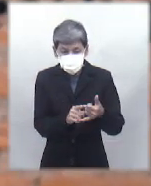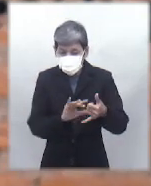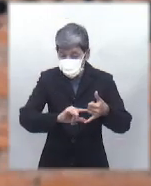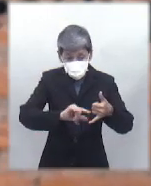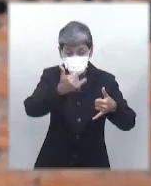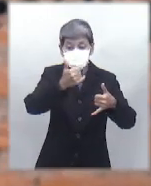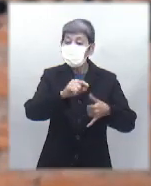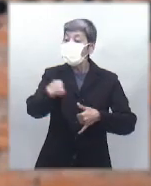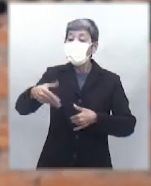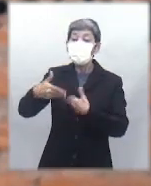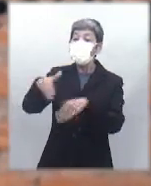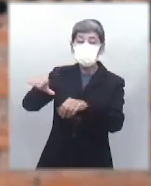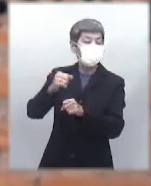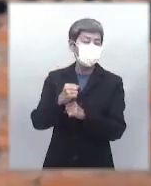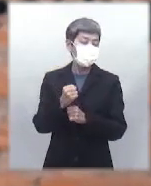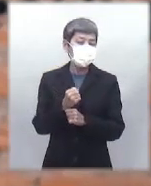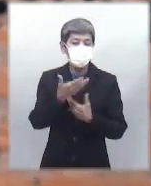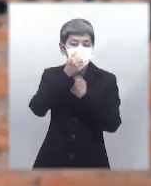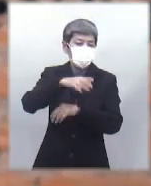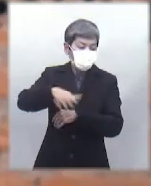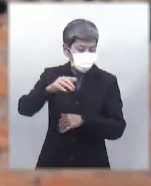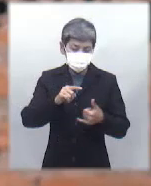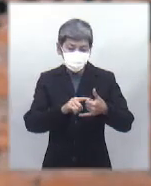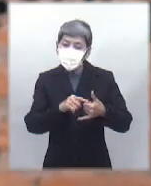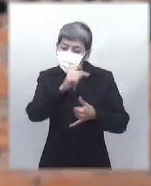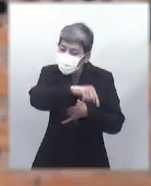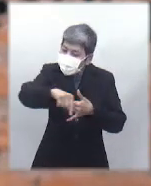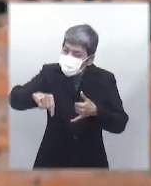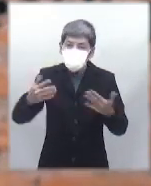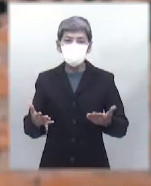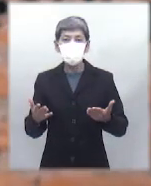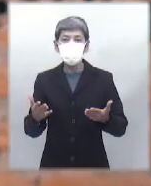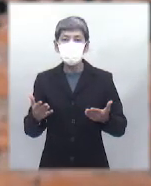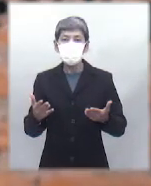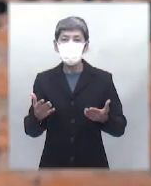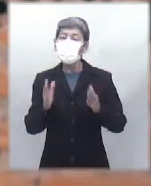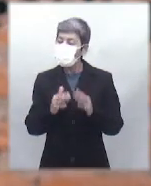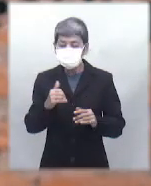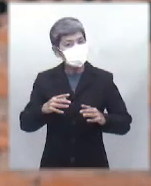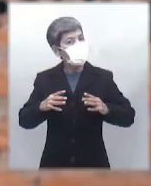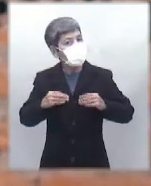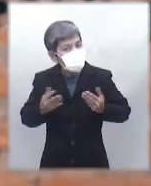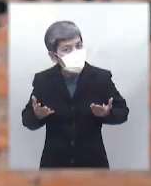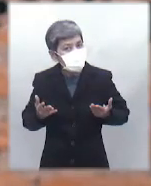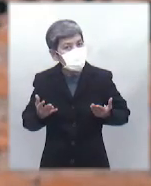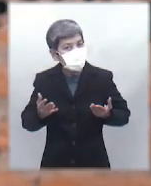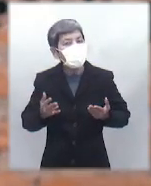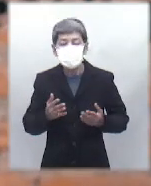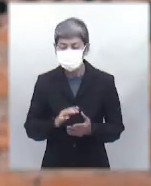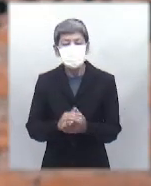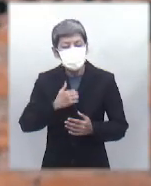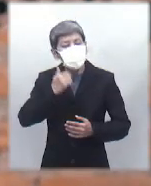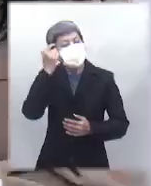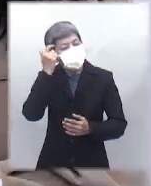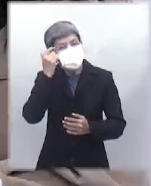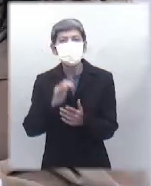ถ้าลูกเราดีคนเดียวเนี่ยแต่ลูกคนข้างๆไม่ดีเลยเนี่ยถามว่าไอ้สังคมตรงนี้คนเขาจะยอมรับให้ลูกเราคนเดียวหรอมัน